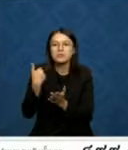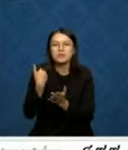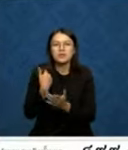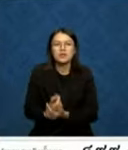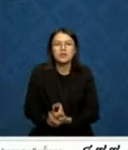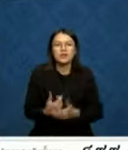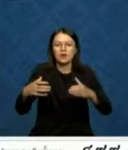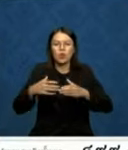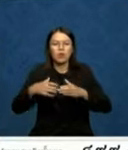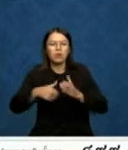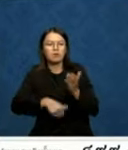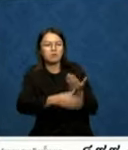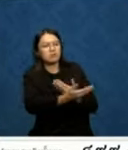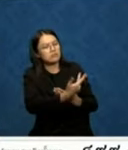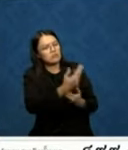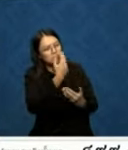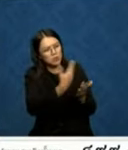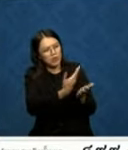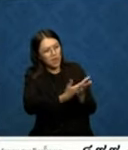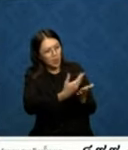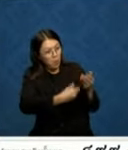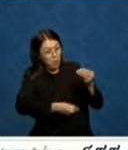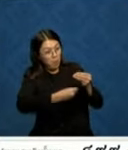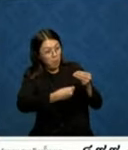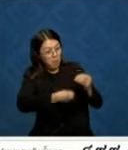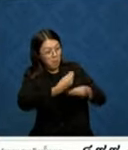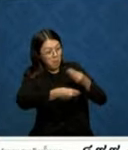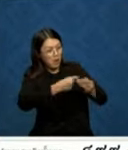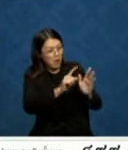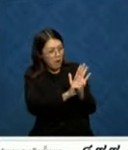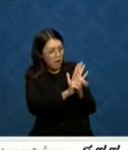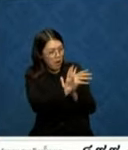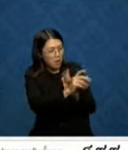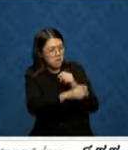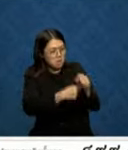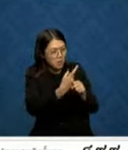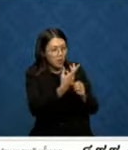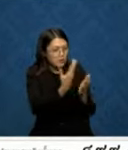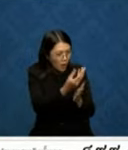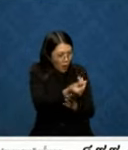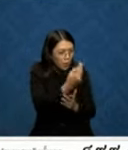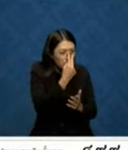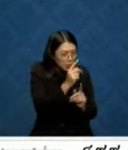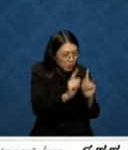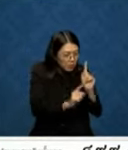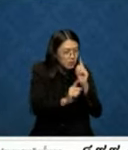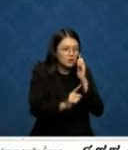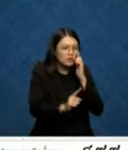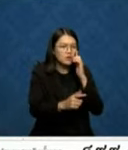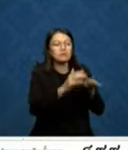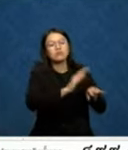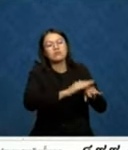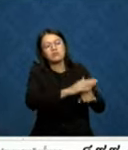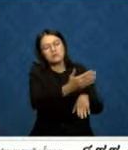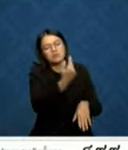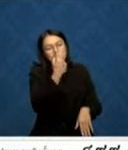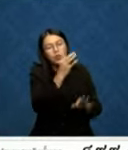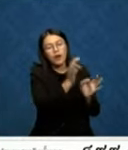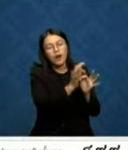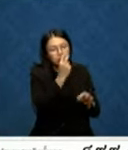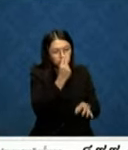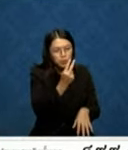รพากรเขาก็มีสิทธิ์เรียกถ้าเมื่อมีจำนวนทรานแซคชั่นหรือธุรกรรมเกินกว่ากี่ครั้งต่อปีมูลค่าเท่าไหร่สรรพากรก็มีสิทธิ์เรียกมาจากธนาคารอ